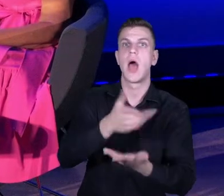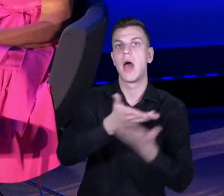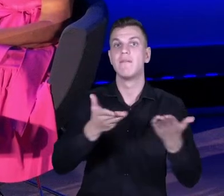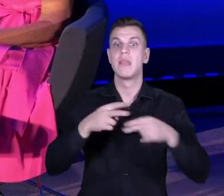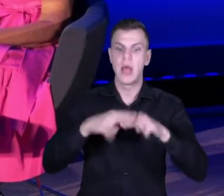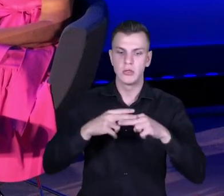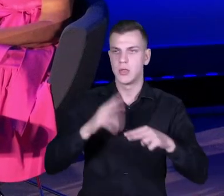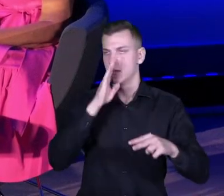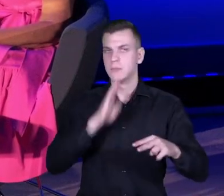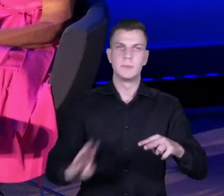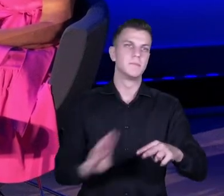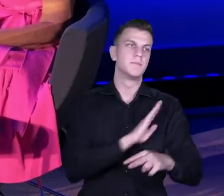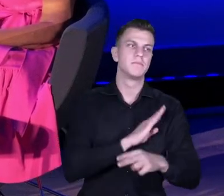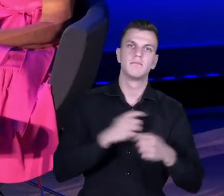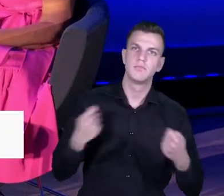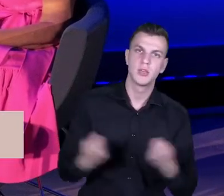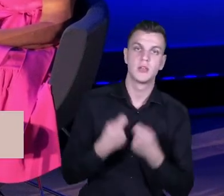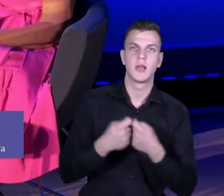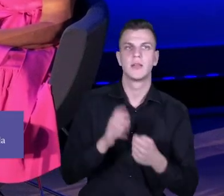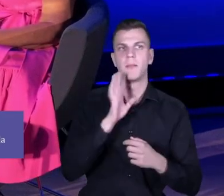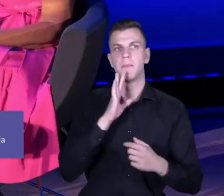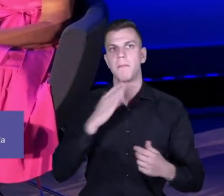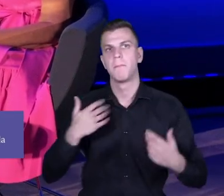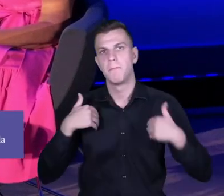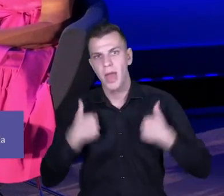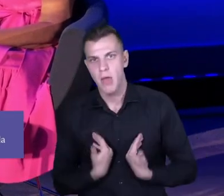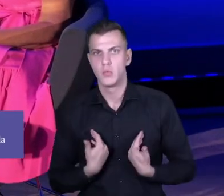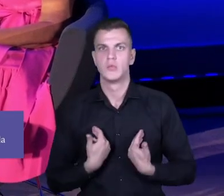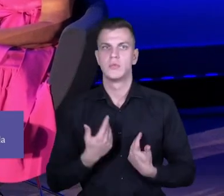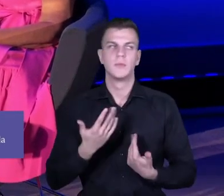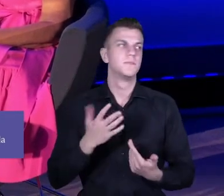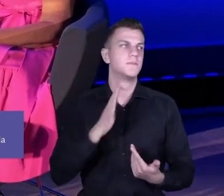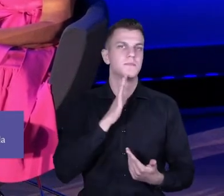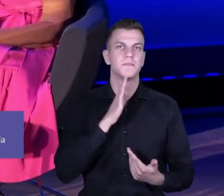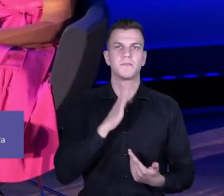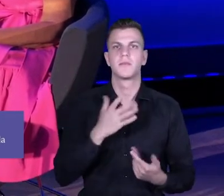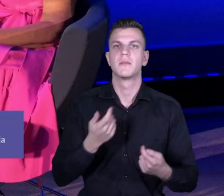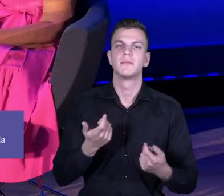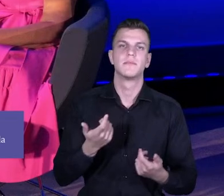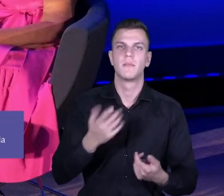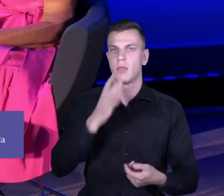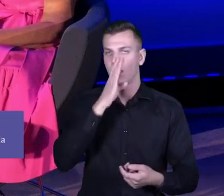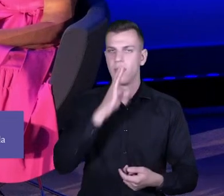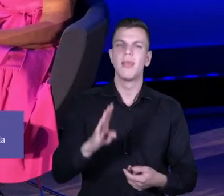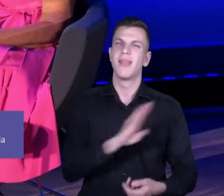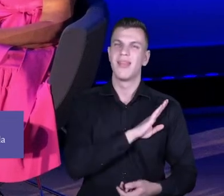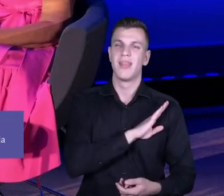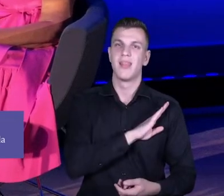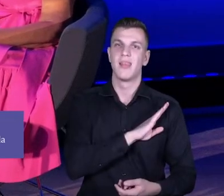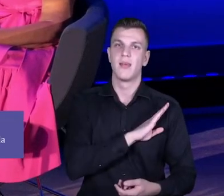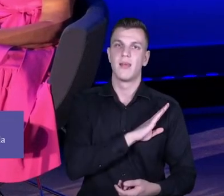zabójcze, żeby nie było mordęgą i trochę jest mordęgą, to wiemy wszyscy ci, którzy przechodziliśmy przez to